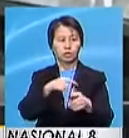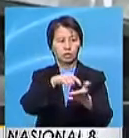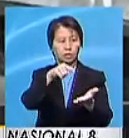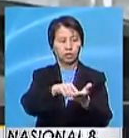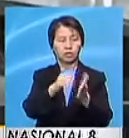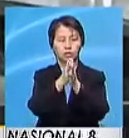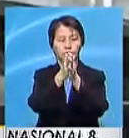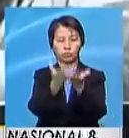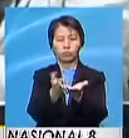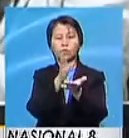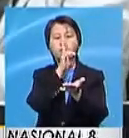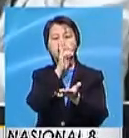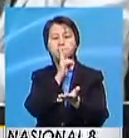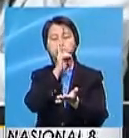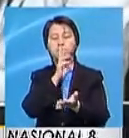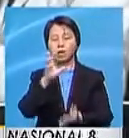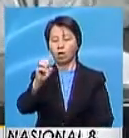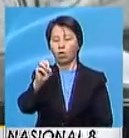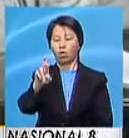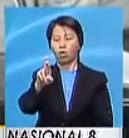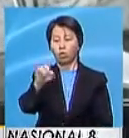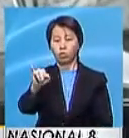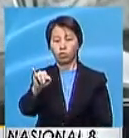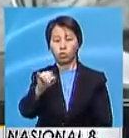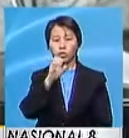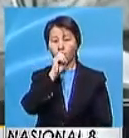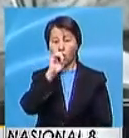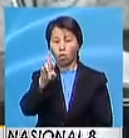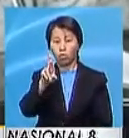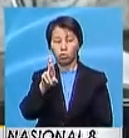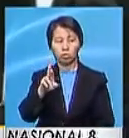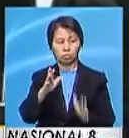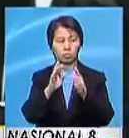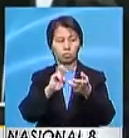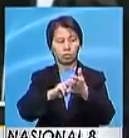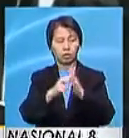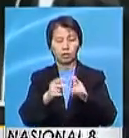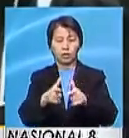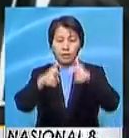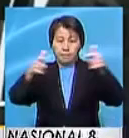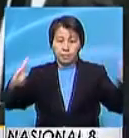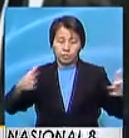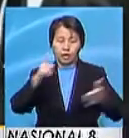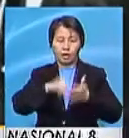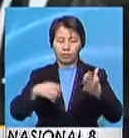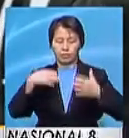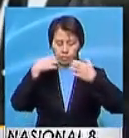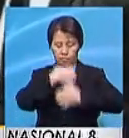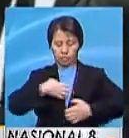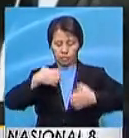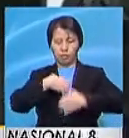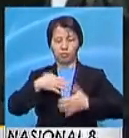yang original sebenarnya, buku merah yang pastinya memberi makna besar kepada apa yang kita nikmati di Malaysia pada hari ini. Buku merah